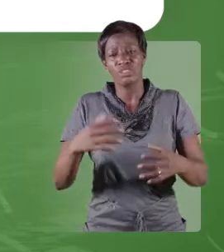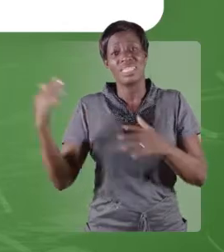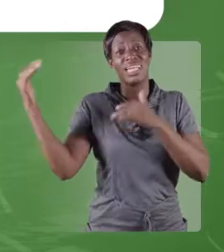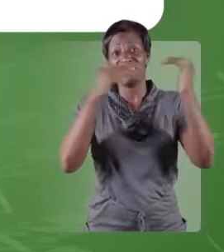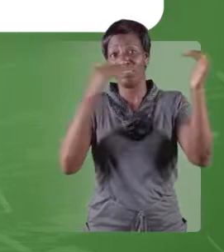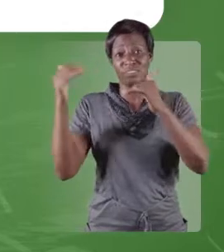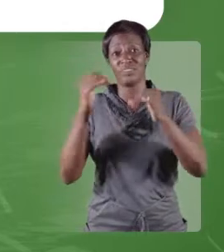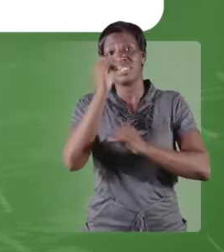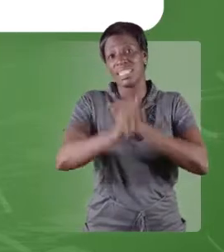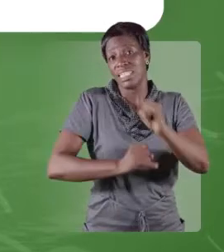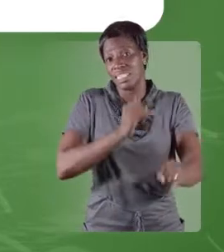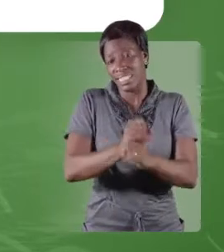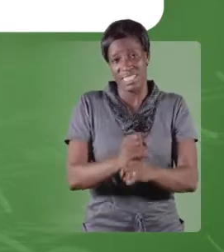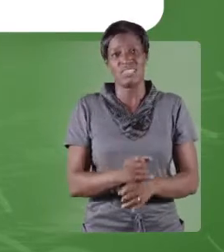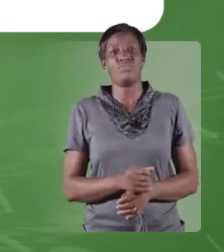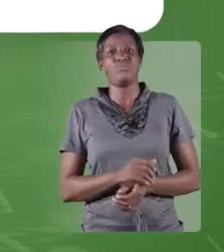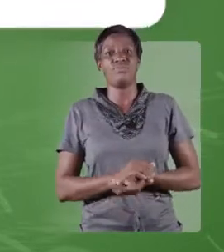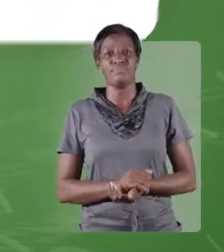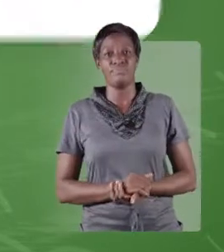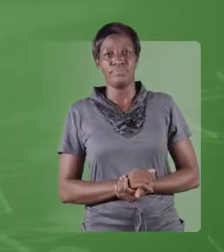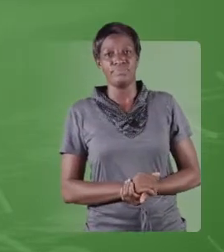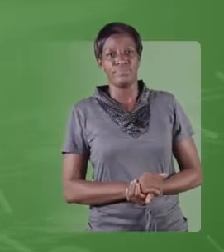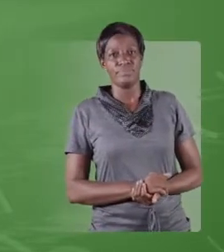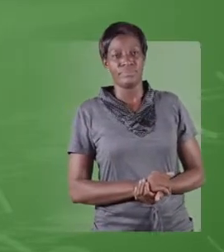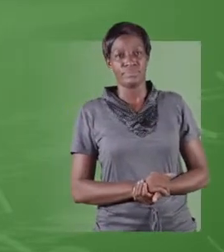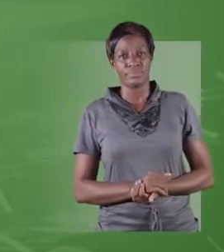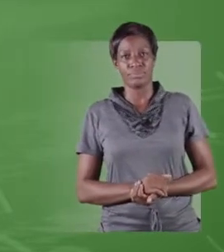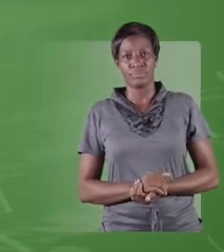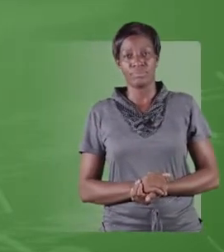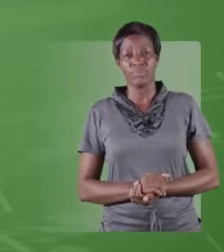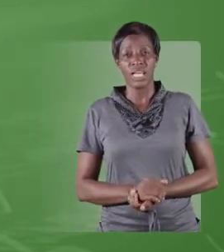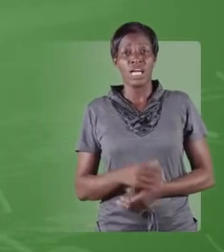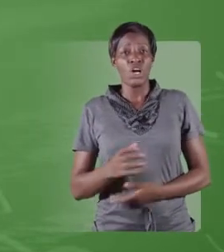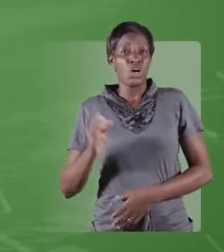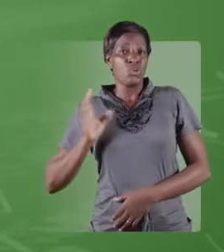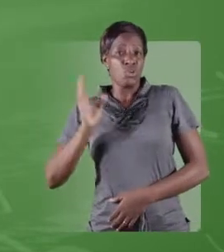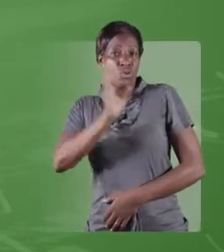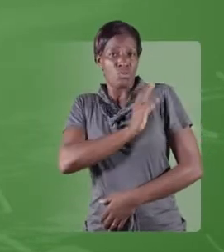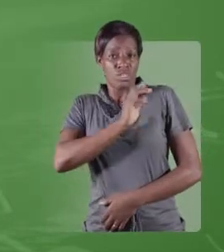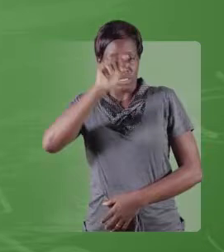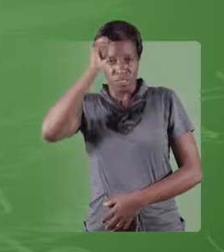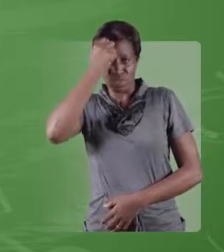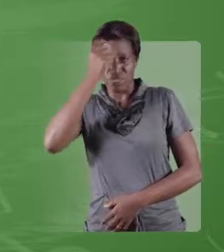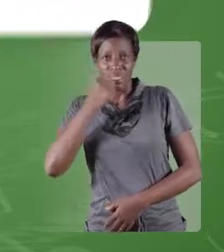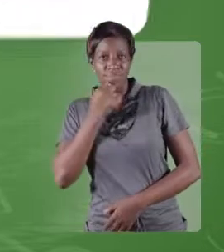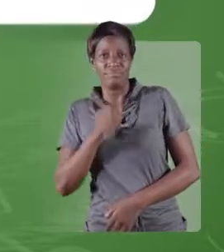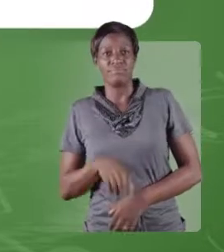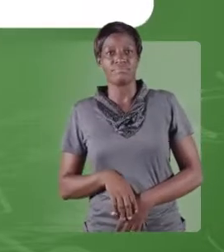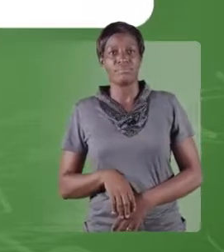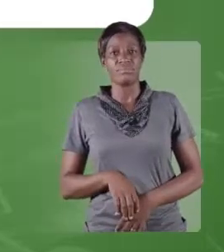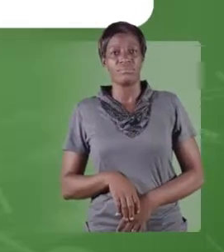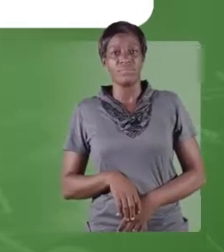internationaux dont elle est saisie. Le Conseil de tutelle, il est chargé